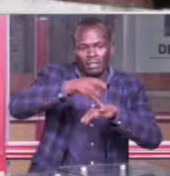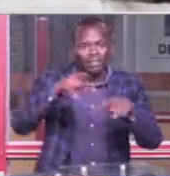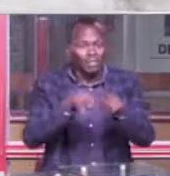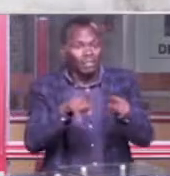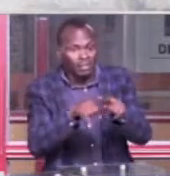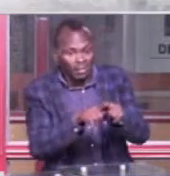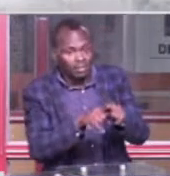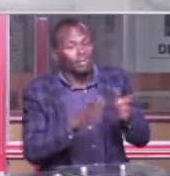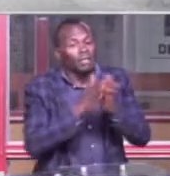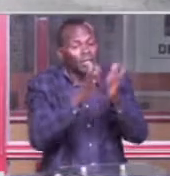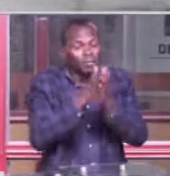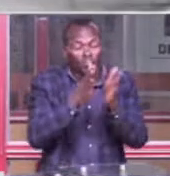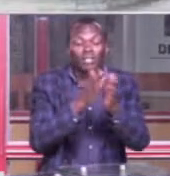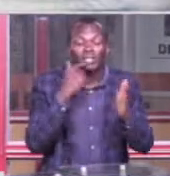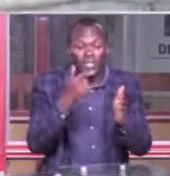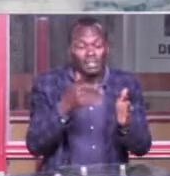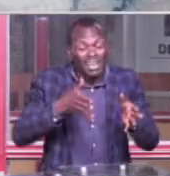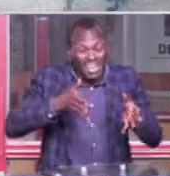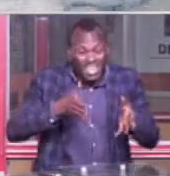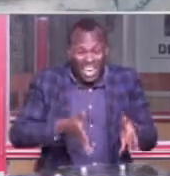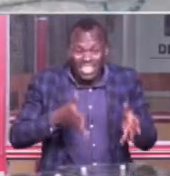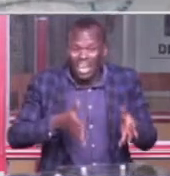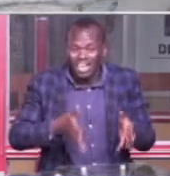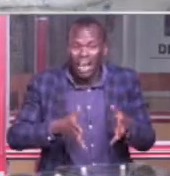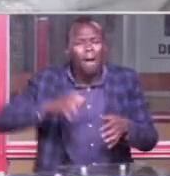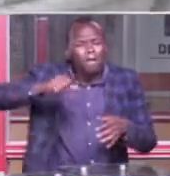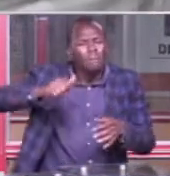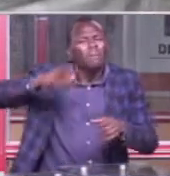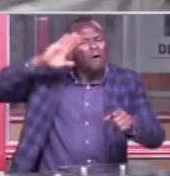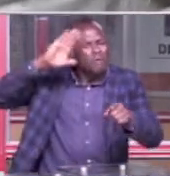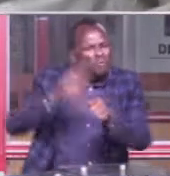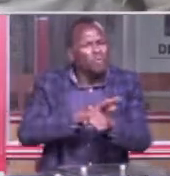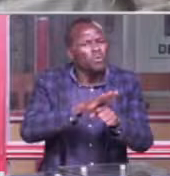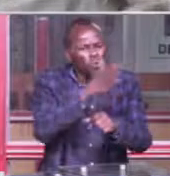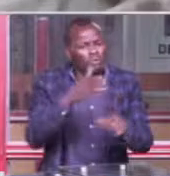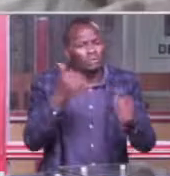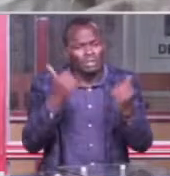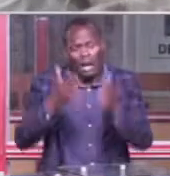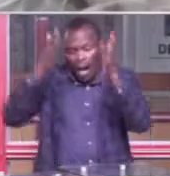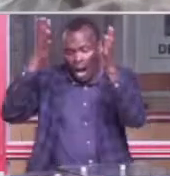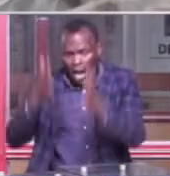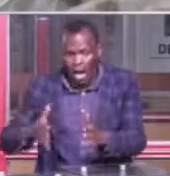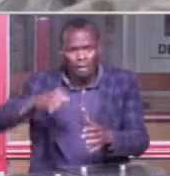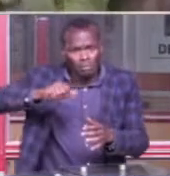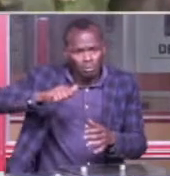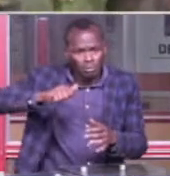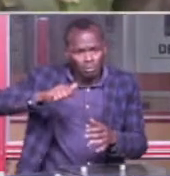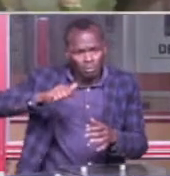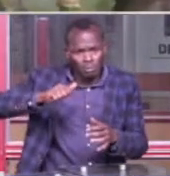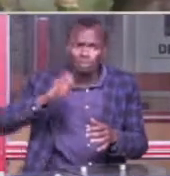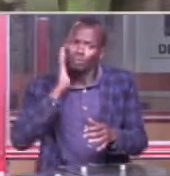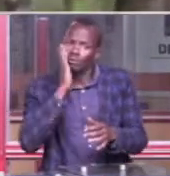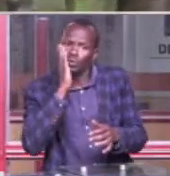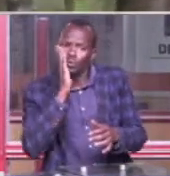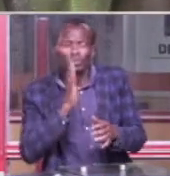kano obutunda bungi nga kati ensawo y'obutunda obuzungu egula wakati w'emitwalo 8 ne 10 songa yo